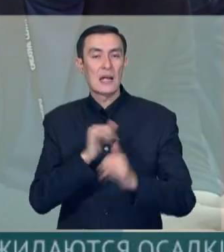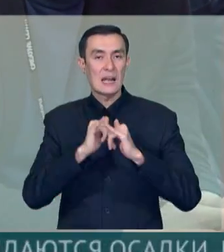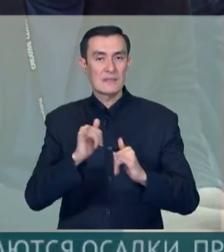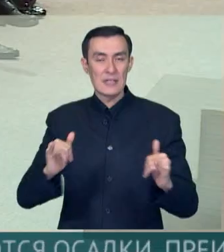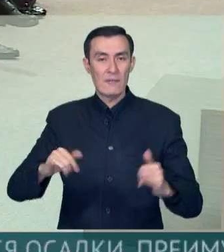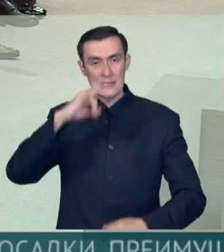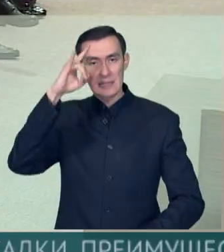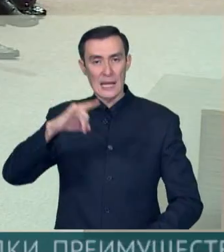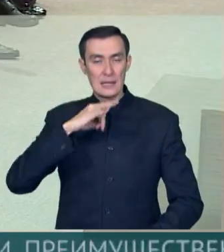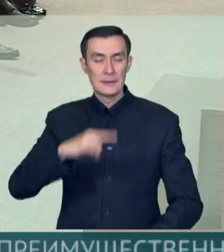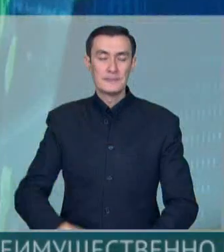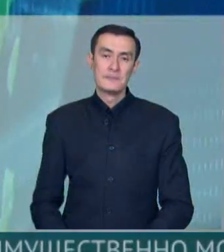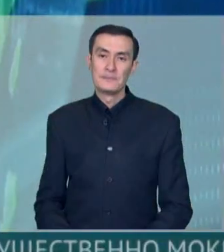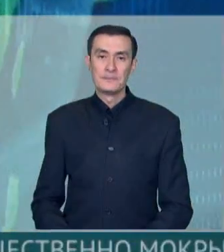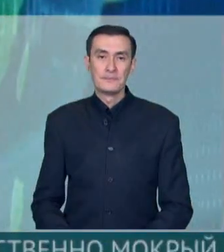развития в Казахстане.